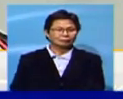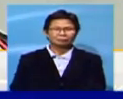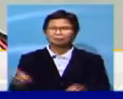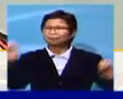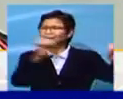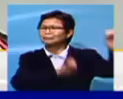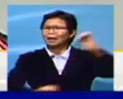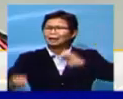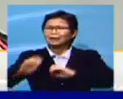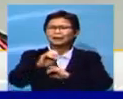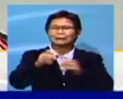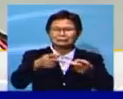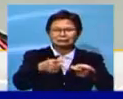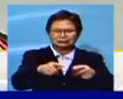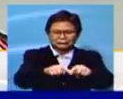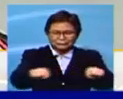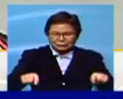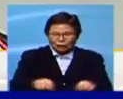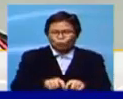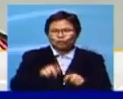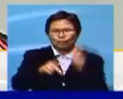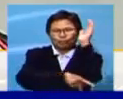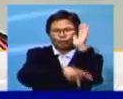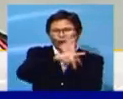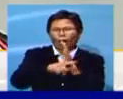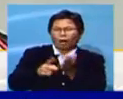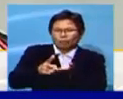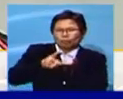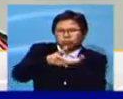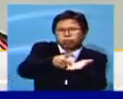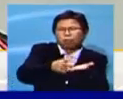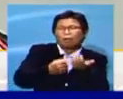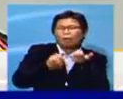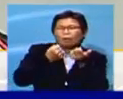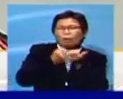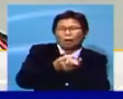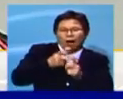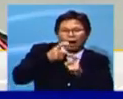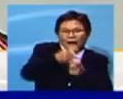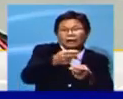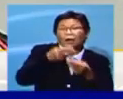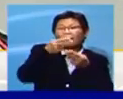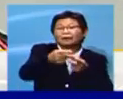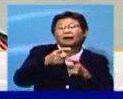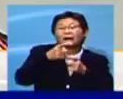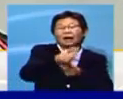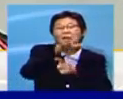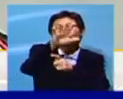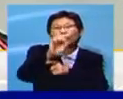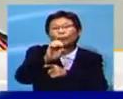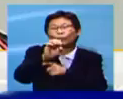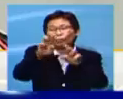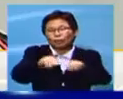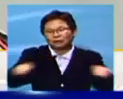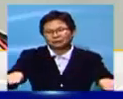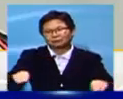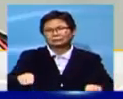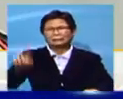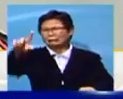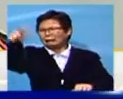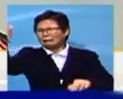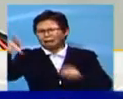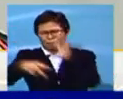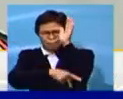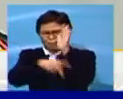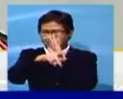Malaysia ini yang diberikan 50 biasiswa penuh kepada mana-mana pelajar dari mana-mana kawasan